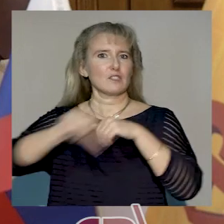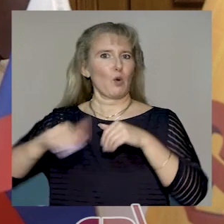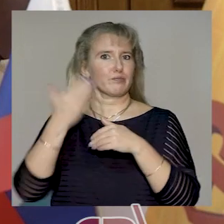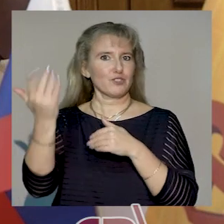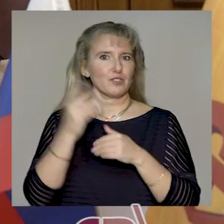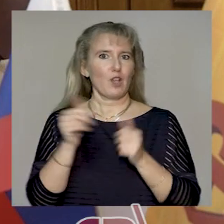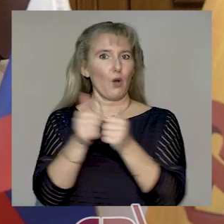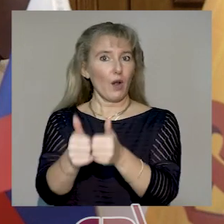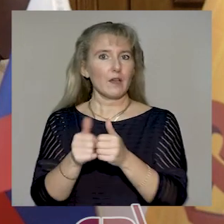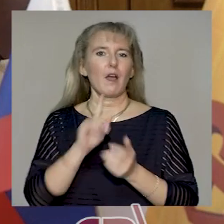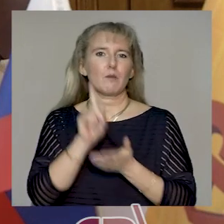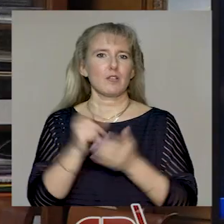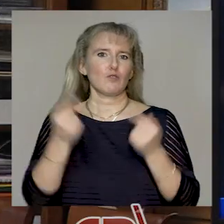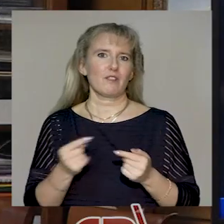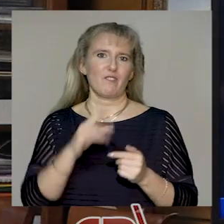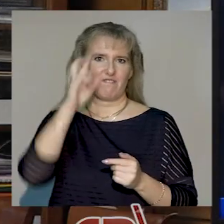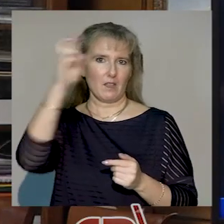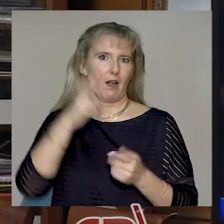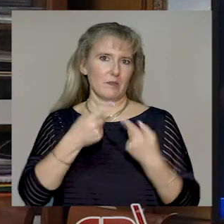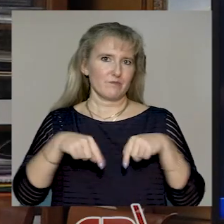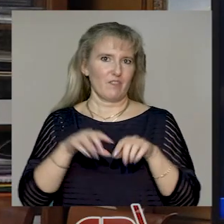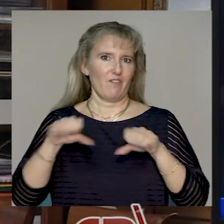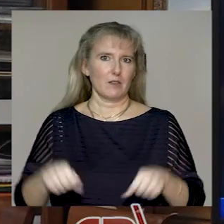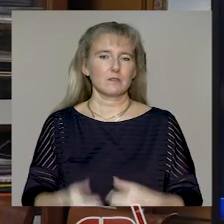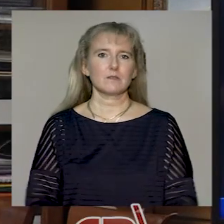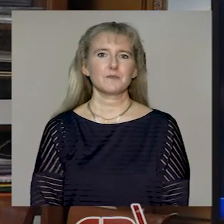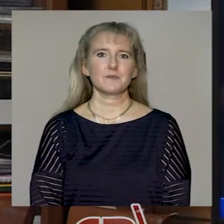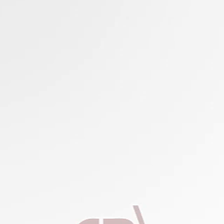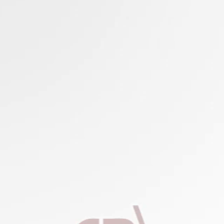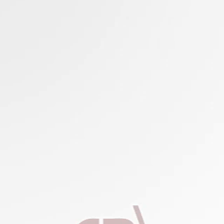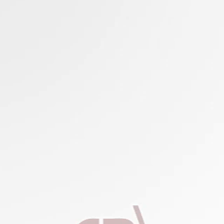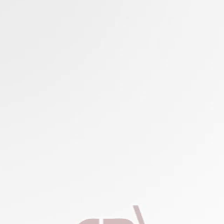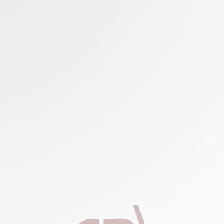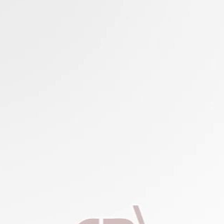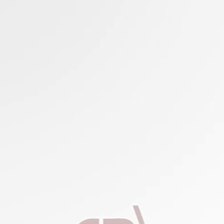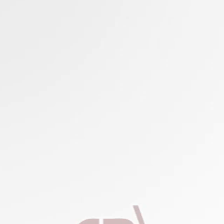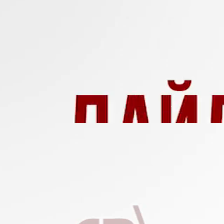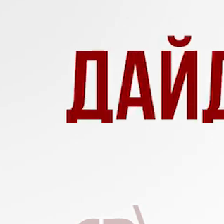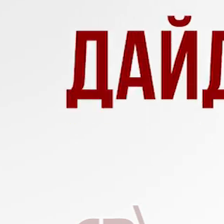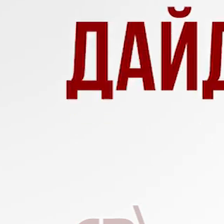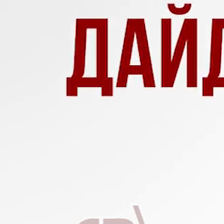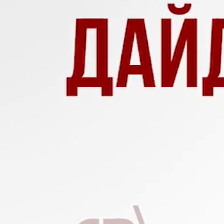зарубежными коллегами обязательно согласовывались с федеральными органами власти.